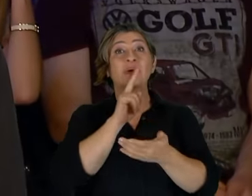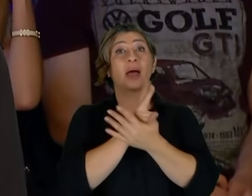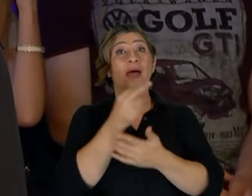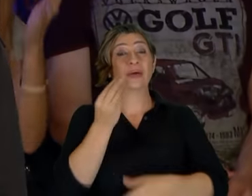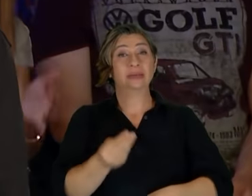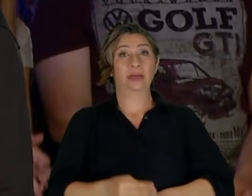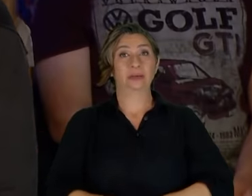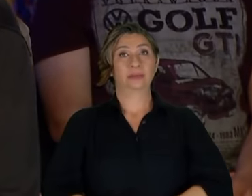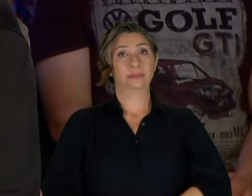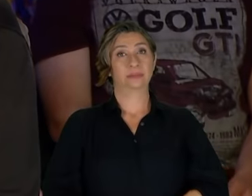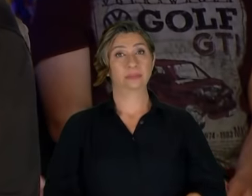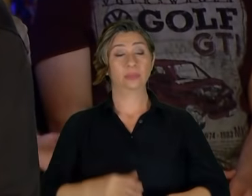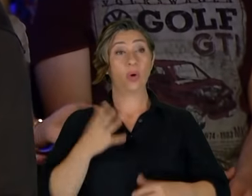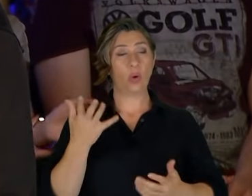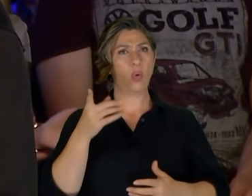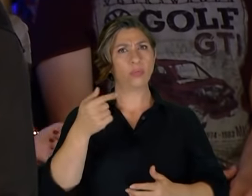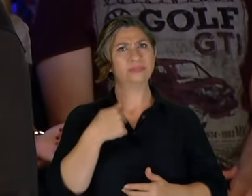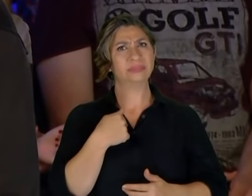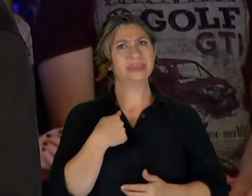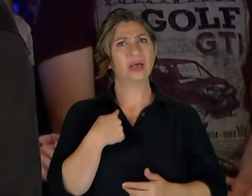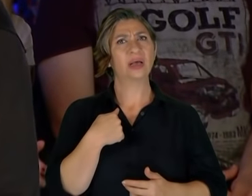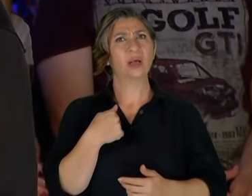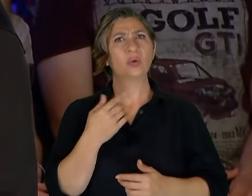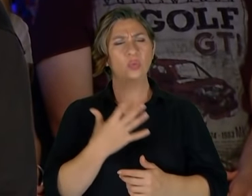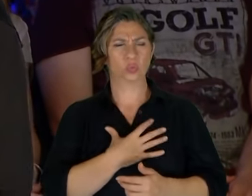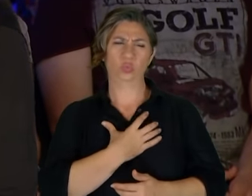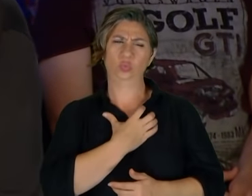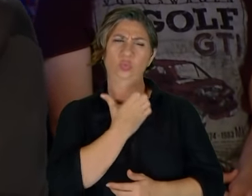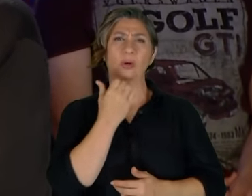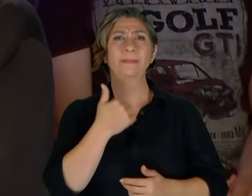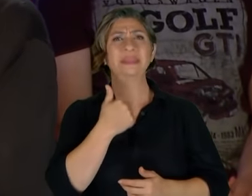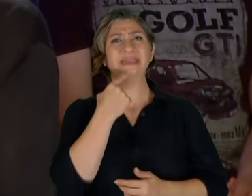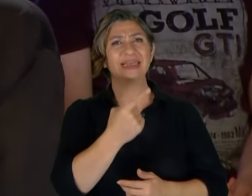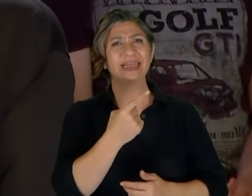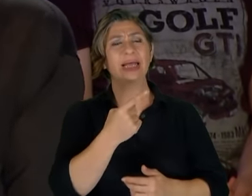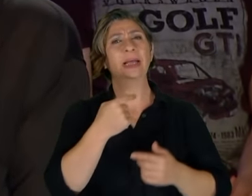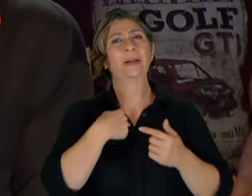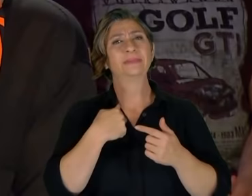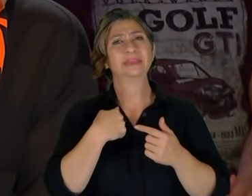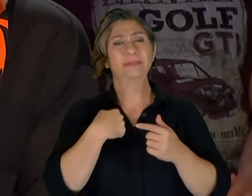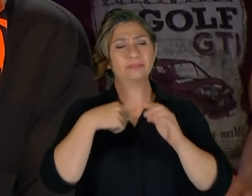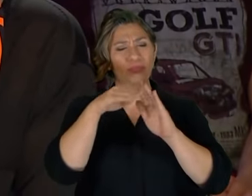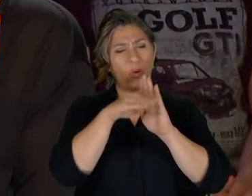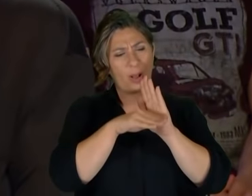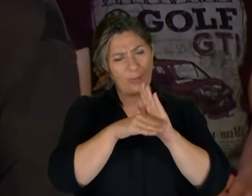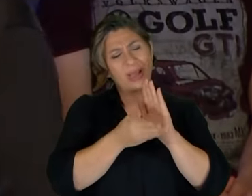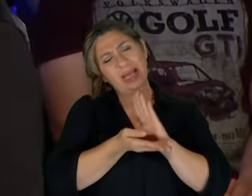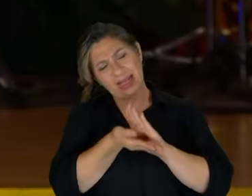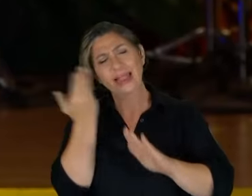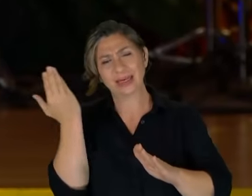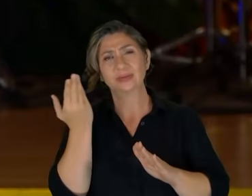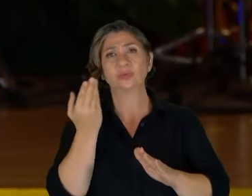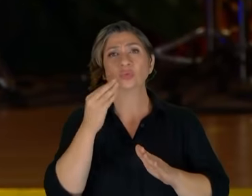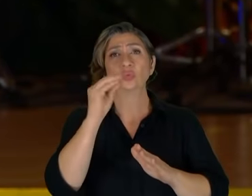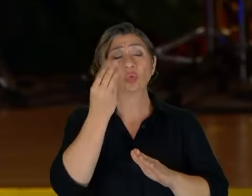verdiler. Tabii o bize çok üzüntü oldu. Biz de dedik ki bizim programımızı yasaklayın. Kardeşim çocuk